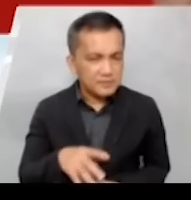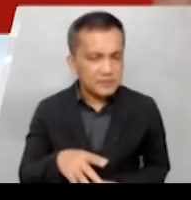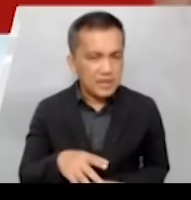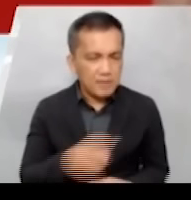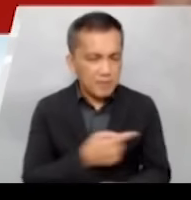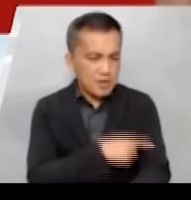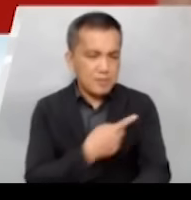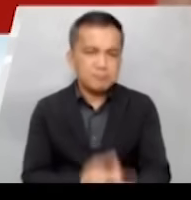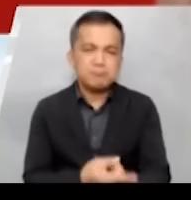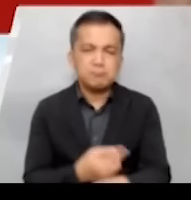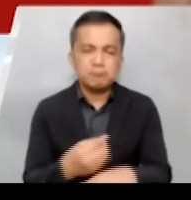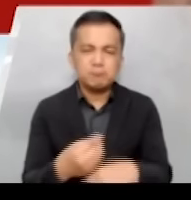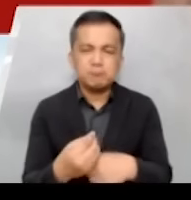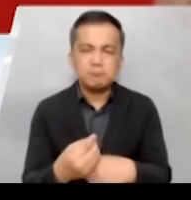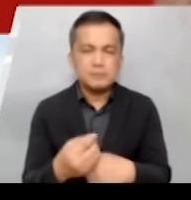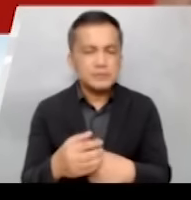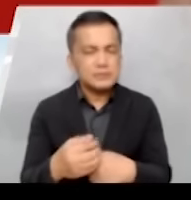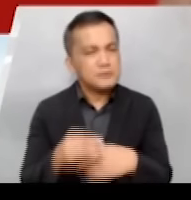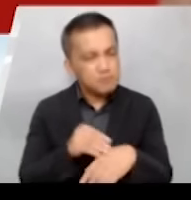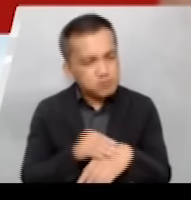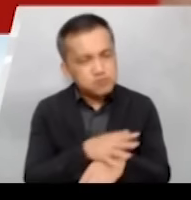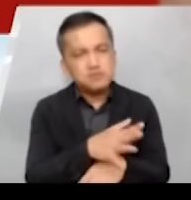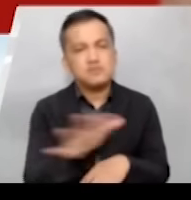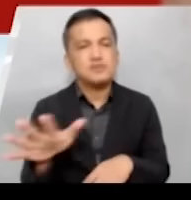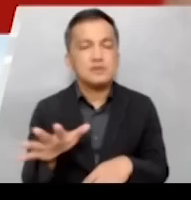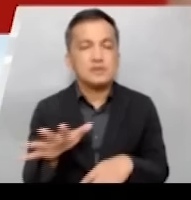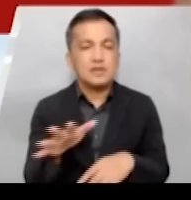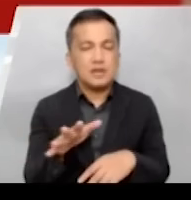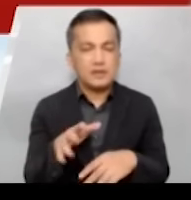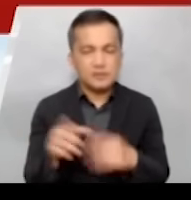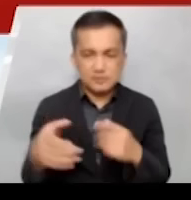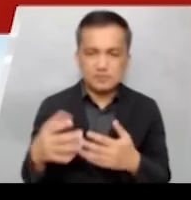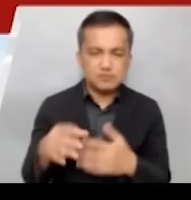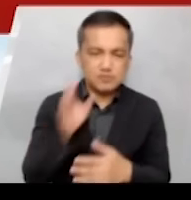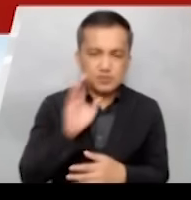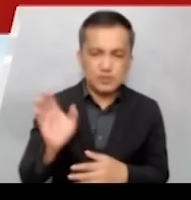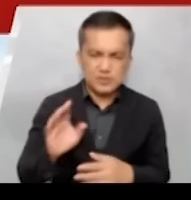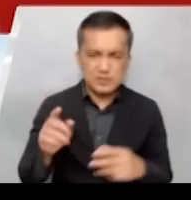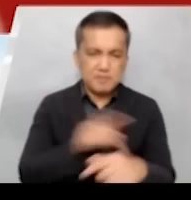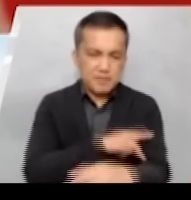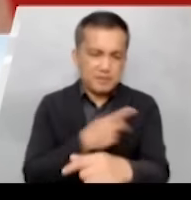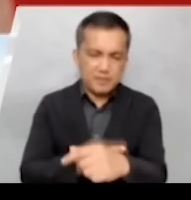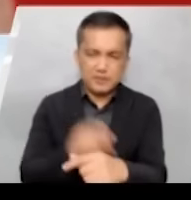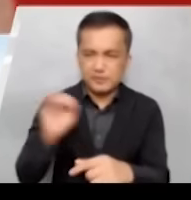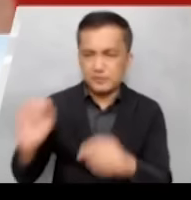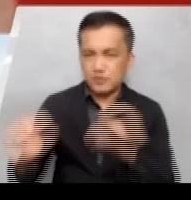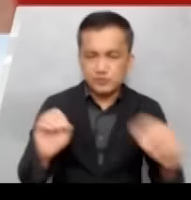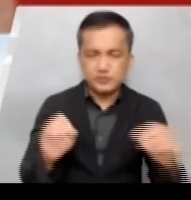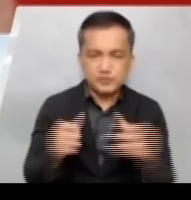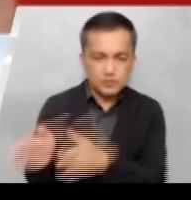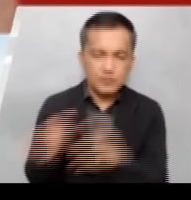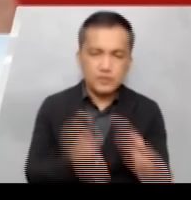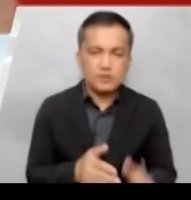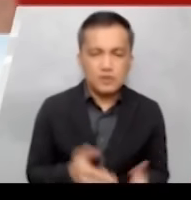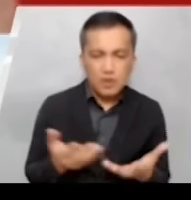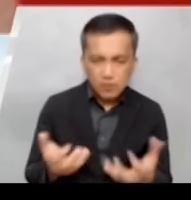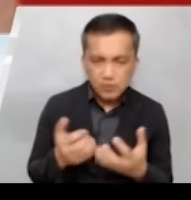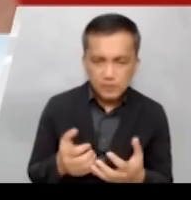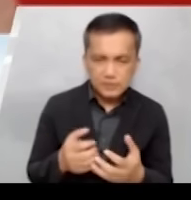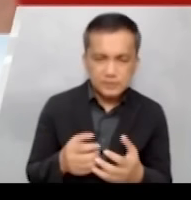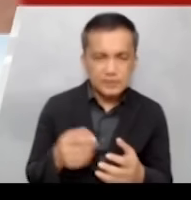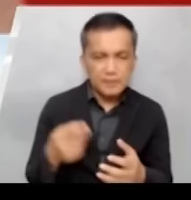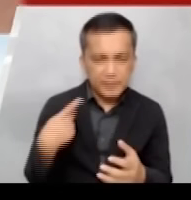and talagang exceptional talaga yung mga kababaihang ito, very, very powerful in their own way. So, I also want to make a mark as well,